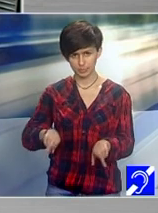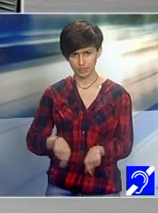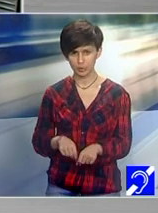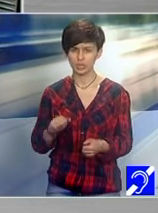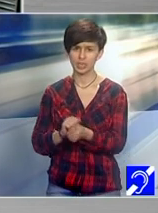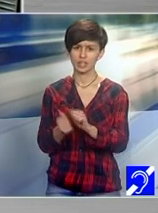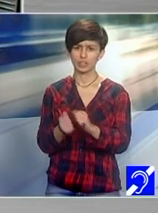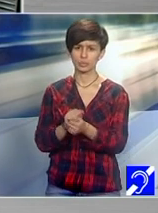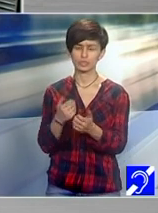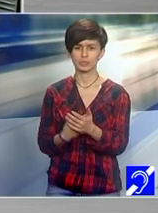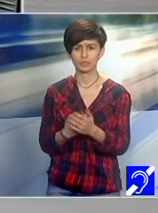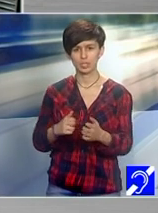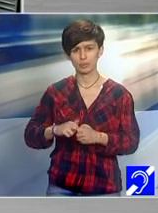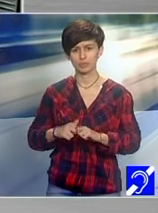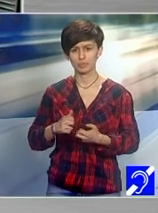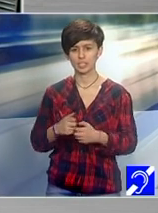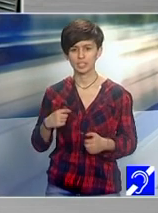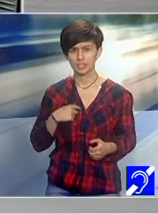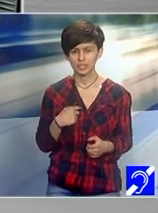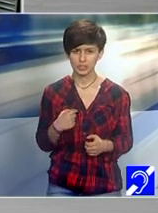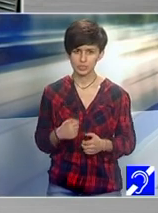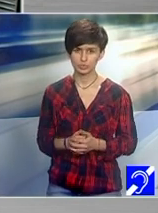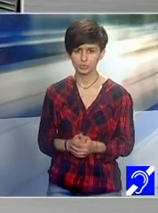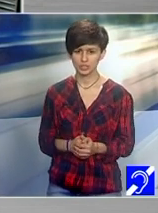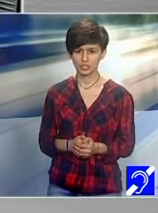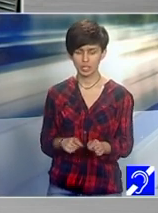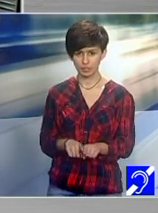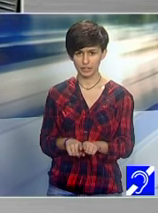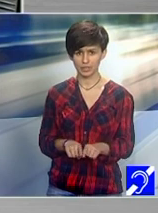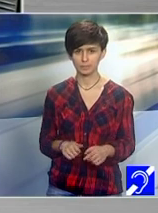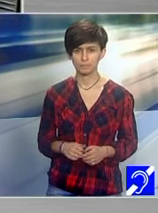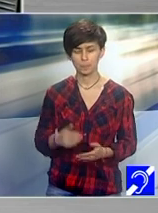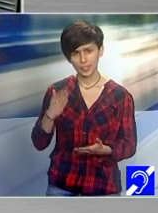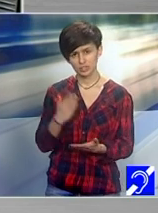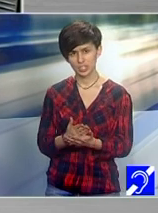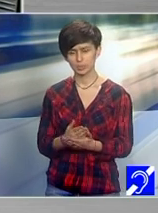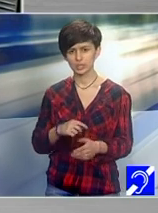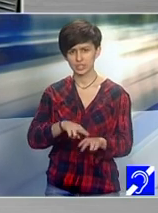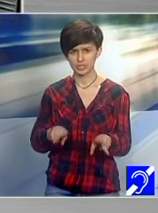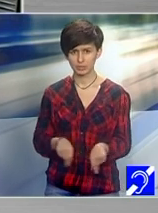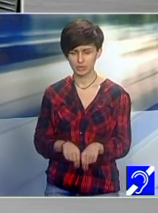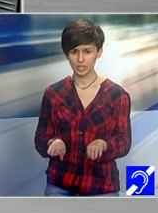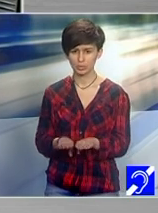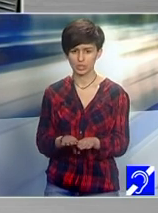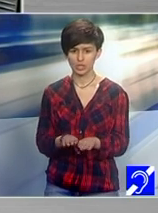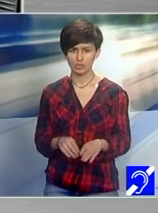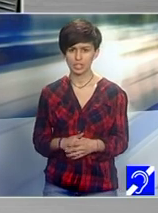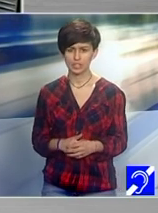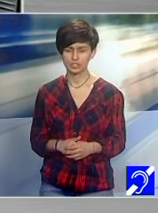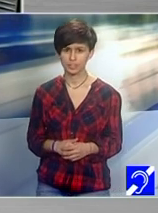deoarece problemele sunt comune. Problemele care le-am enumerat noi le-am hotărât împreună cu colegii de la Sanitas la Comisia de Dialog